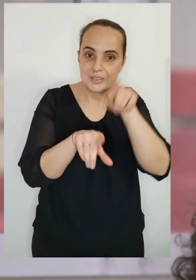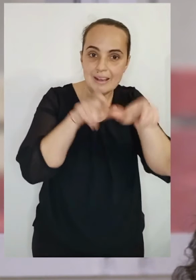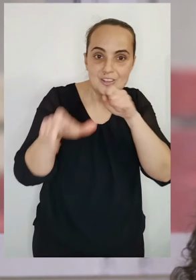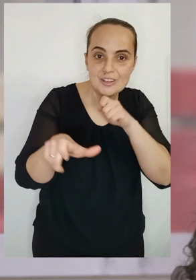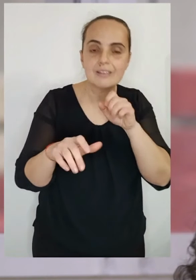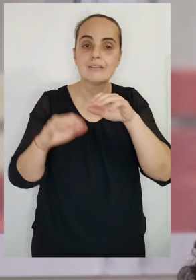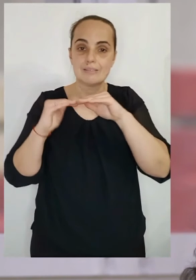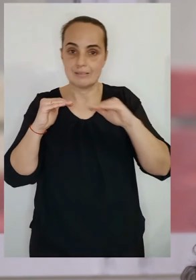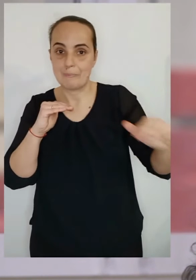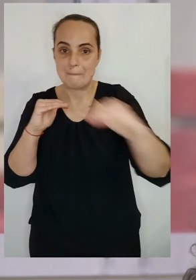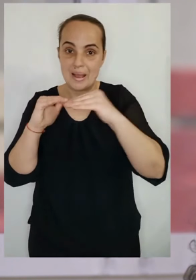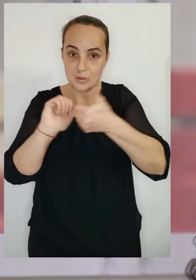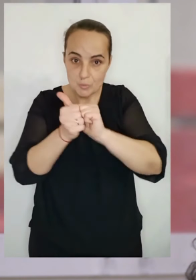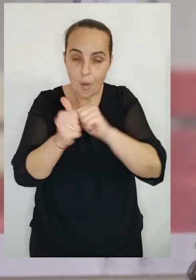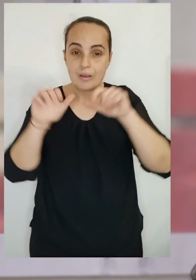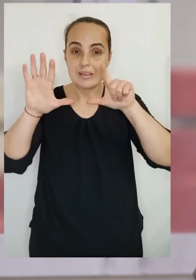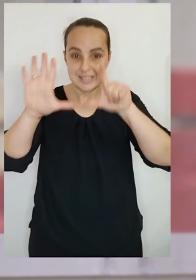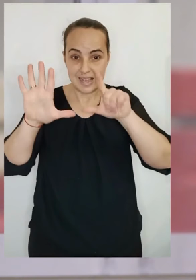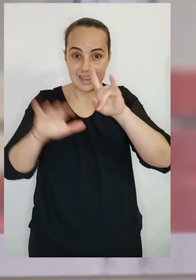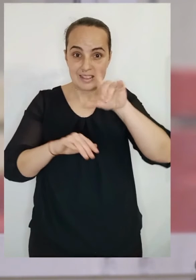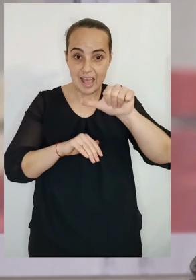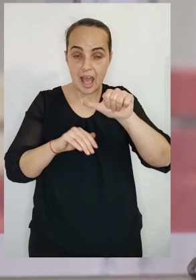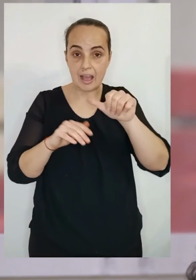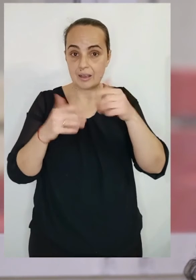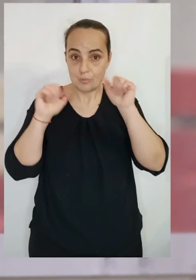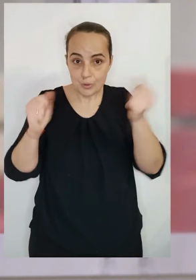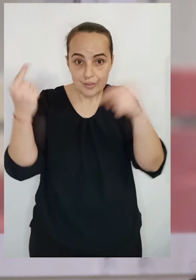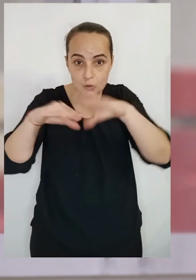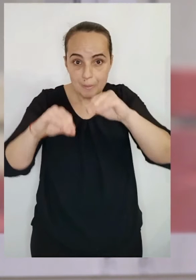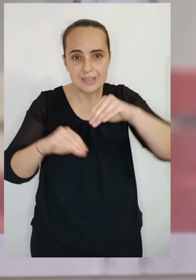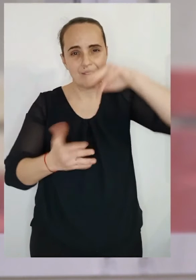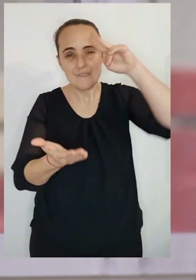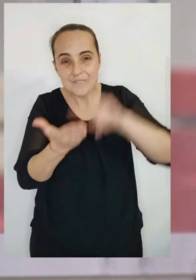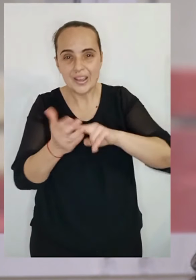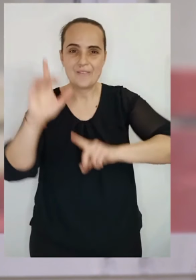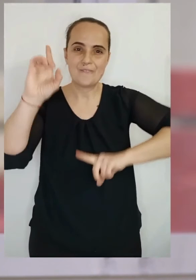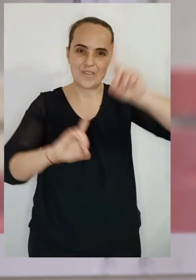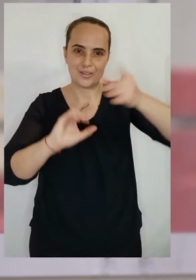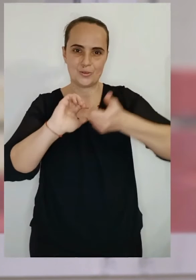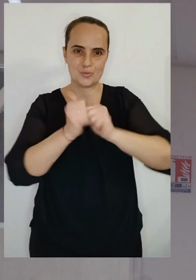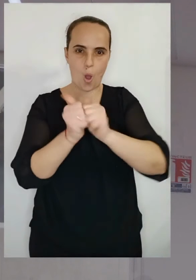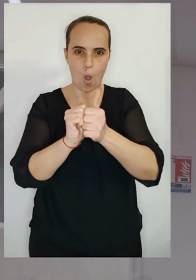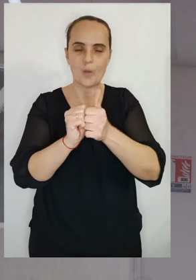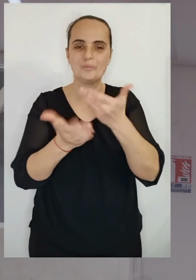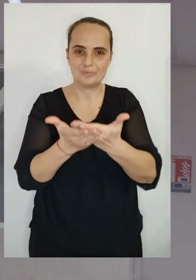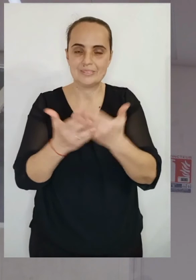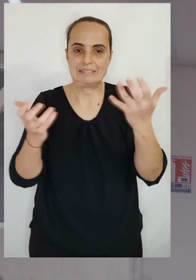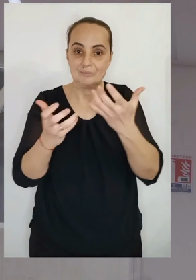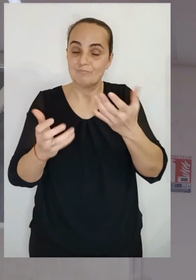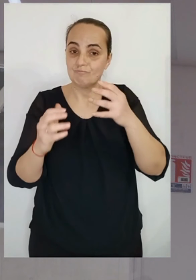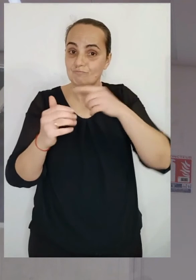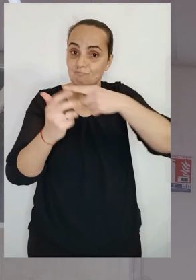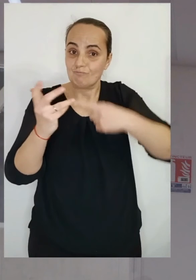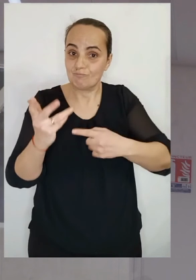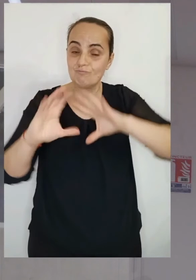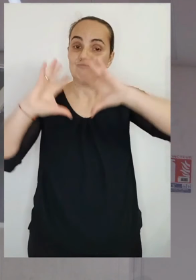parce que c'est effectivement 7 hectares à notre disposition pour faire une vraie fête du sport, tout simplement. Voilà. Donc voilà, j'ai essayé de faire un